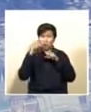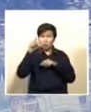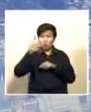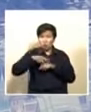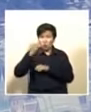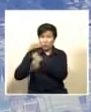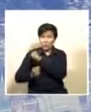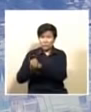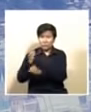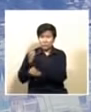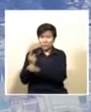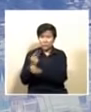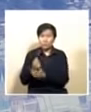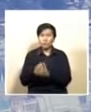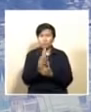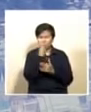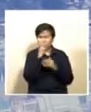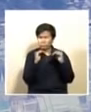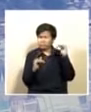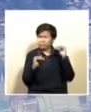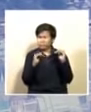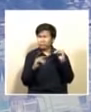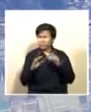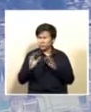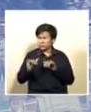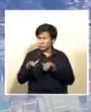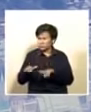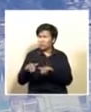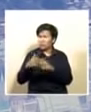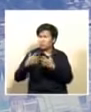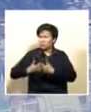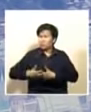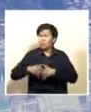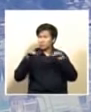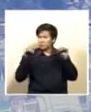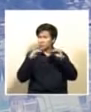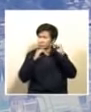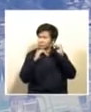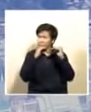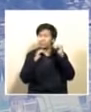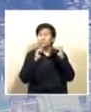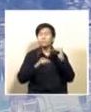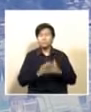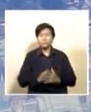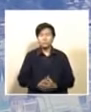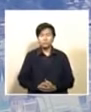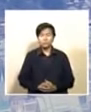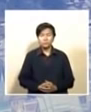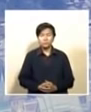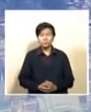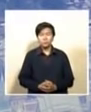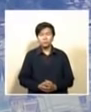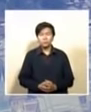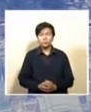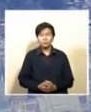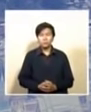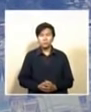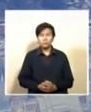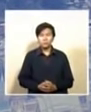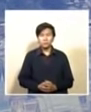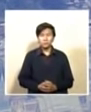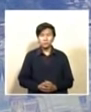ำลังการผลิตที่มีอยู่แล้วก็คาดว่าจะเพียงพอกับบุคลากรทางการแพทย์แล้วก็สถานพยาบ